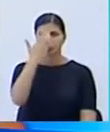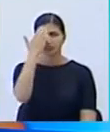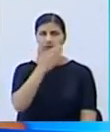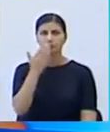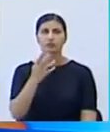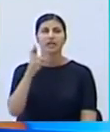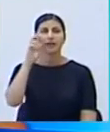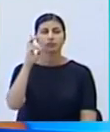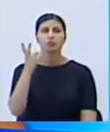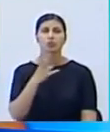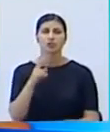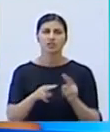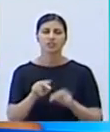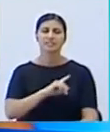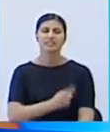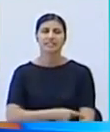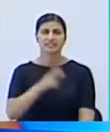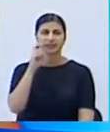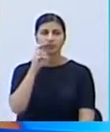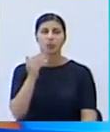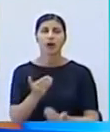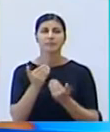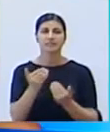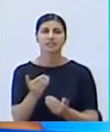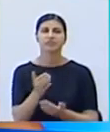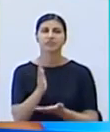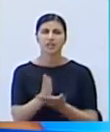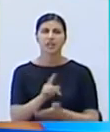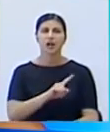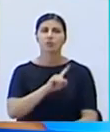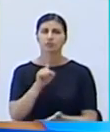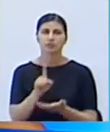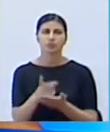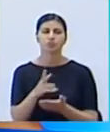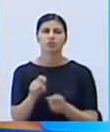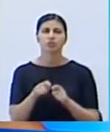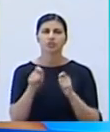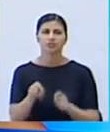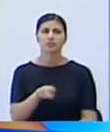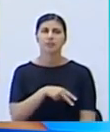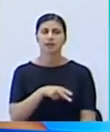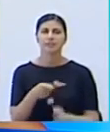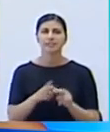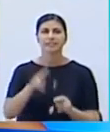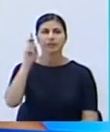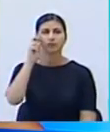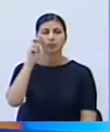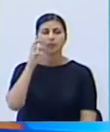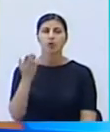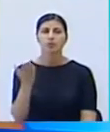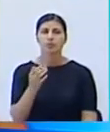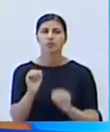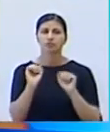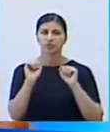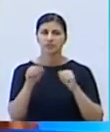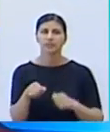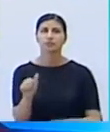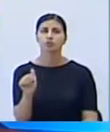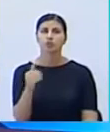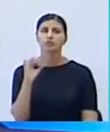აშენდეს ძლიერი სახელმწიფო და ამისათვის არის აუცილებელი შეიქმნას პარლამენტი, შეიქმნას ის ხელისუფლება, რომელიც შეძლებს